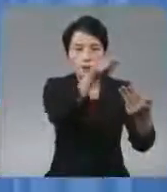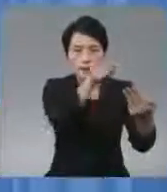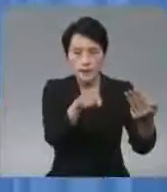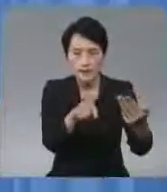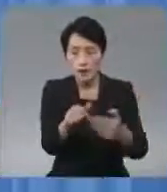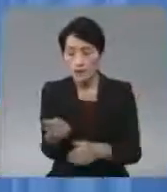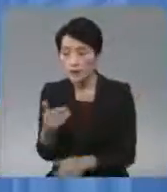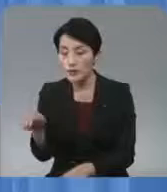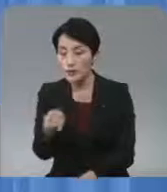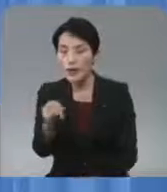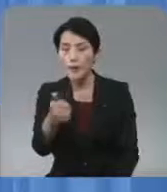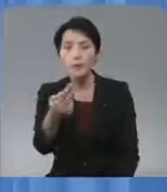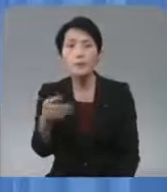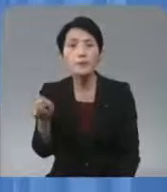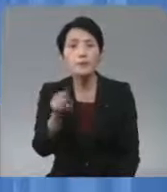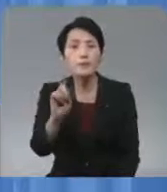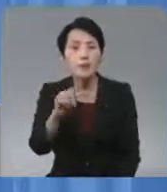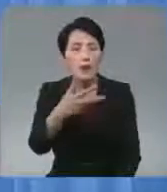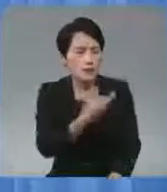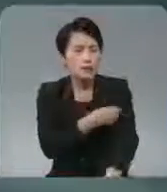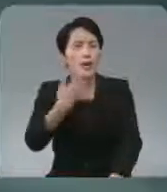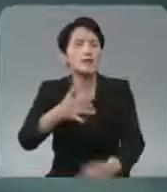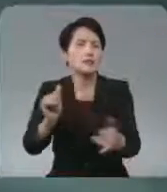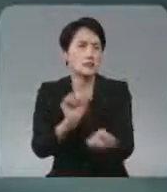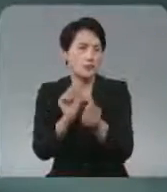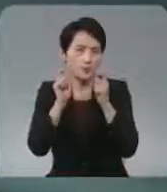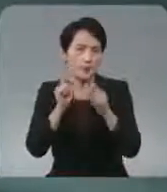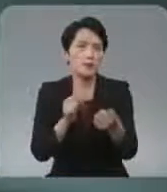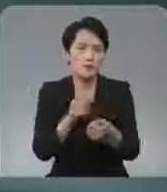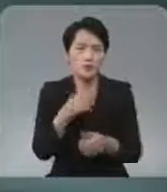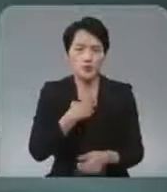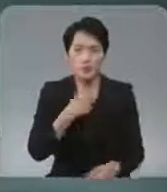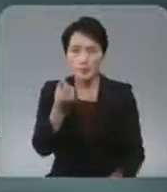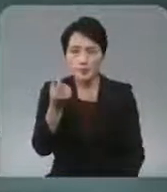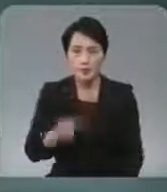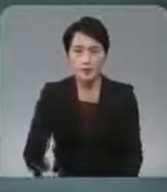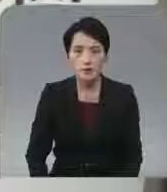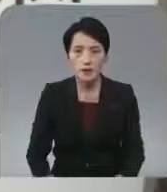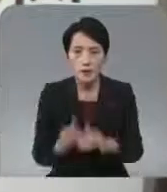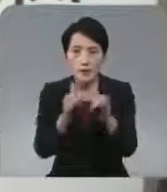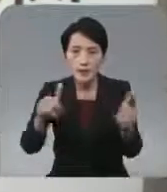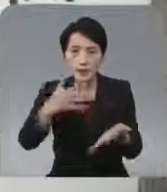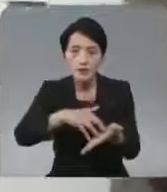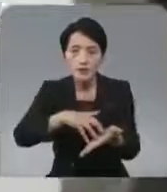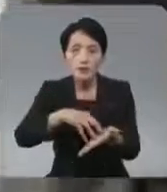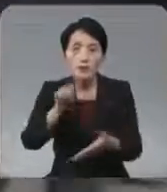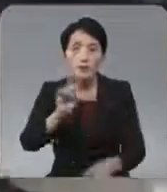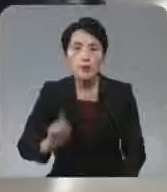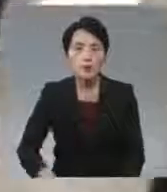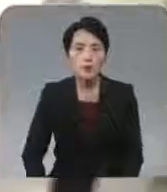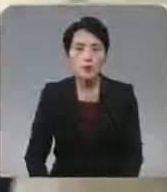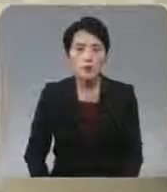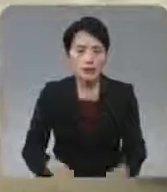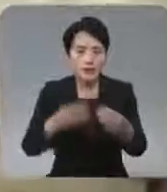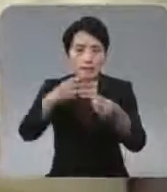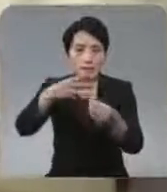していますさらに3回目のワクチン接種に拍車をかける方針です